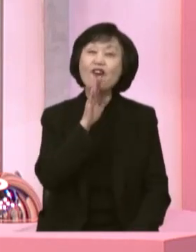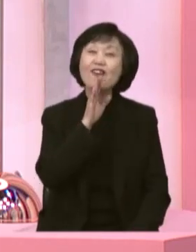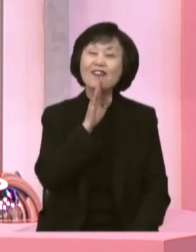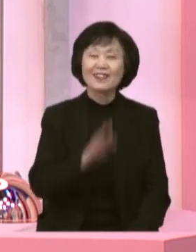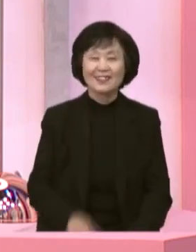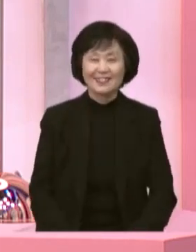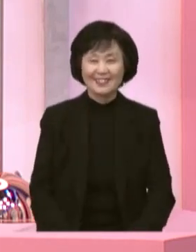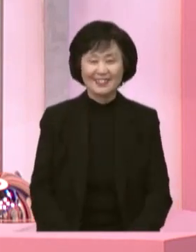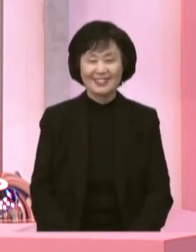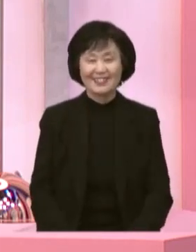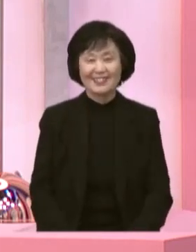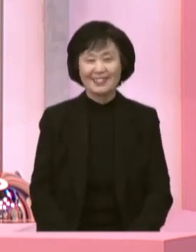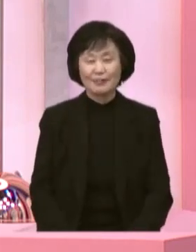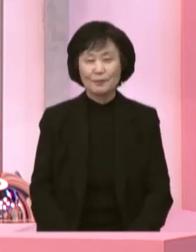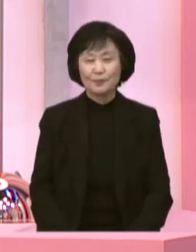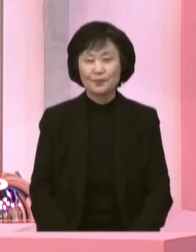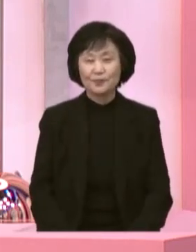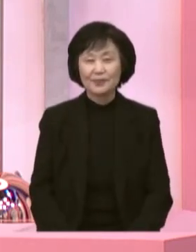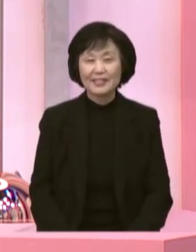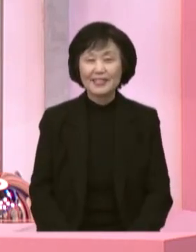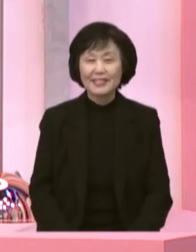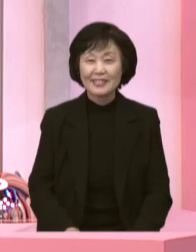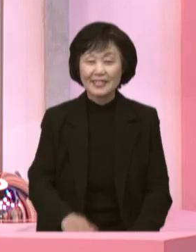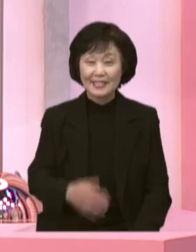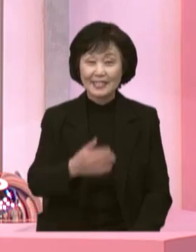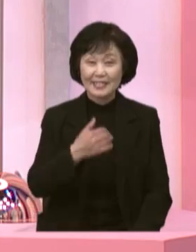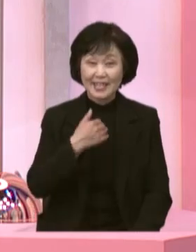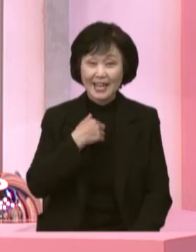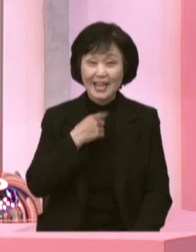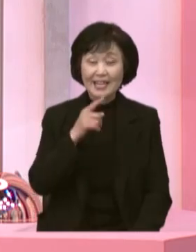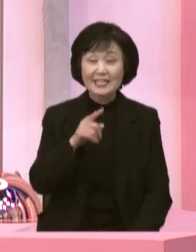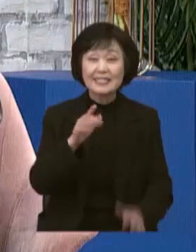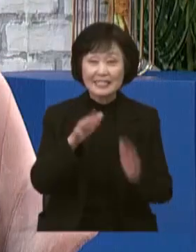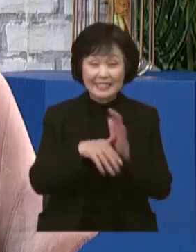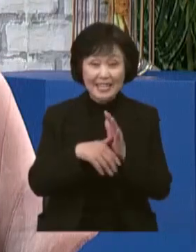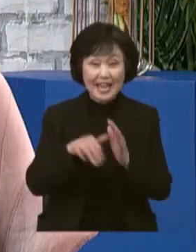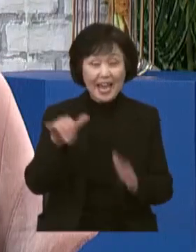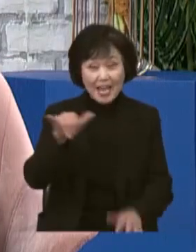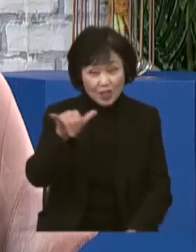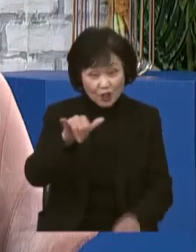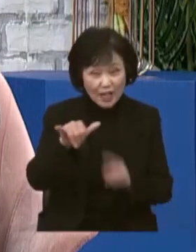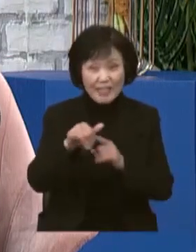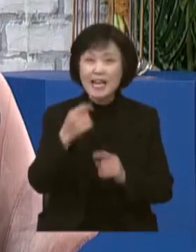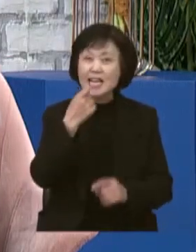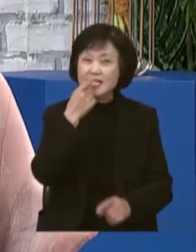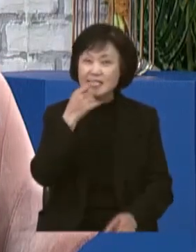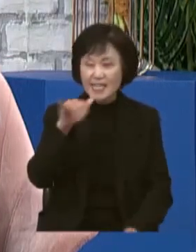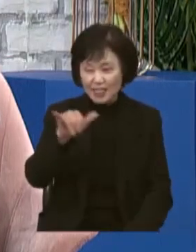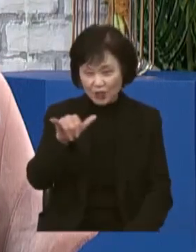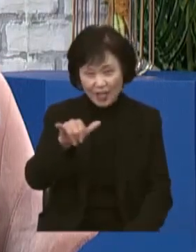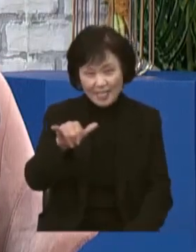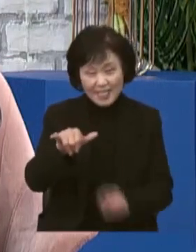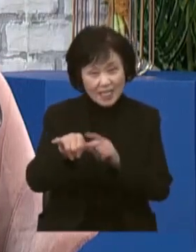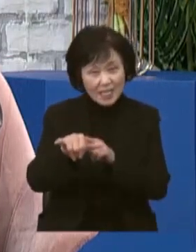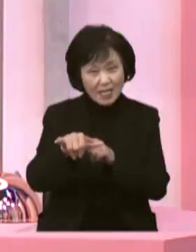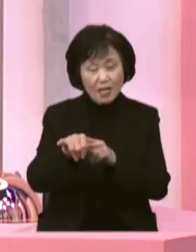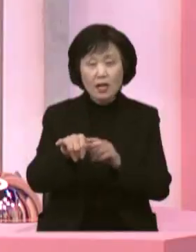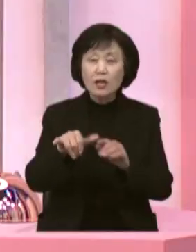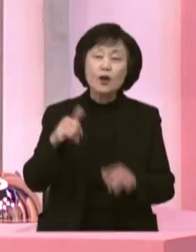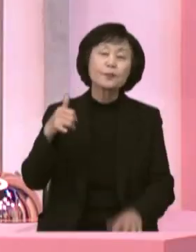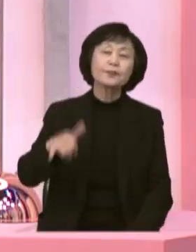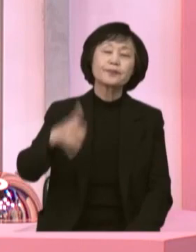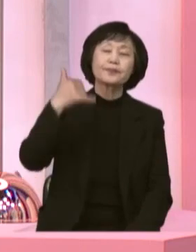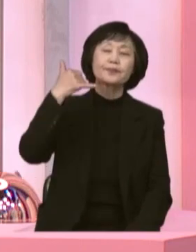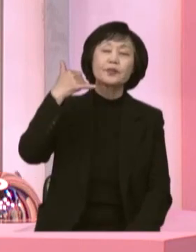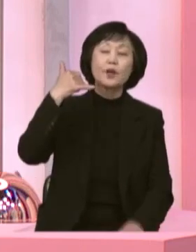마. 오늘 무슨 색깔 옷 입지 마. 이 다 가르쳐 줘. 그런 것까지 물어봐요? 네. 옷 색깔까지. 무슨 색깔까지.